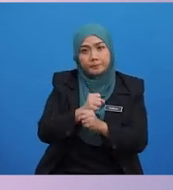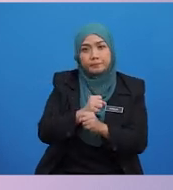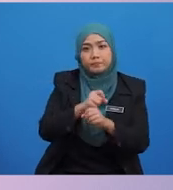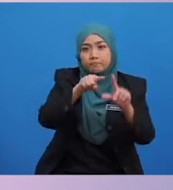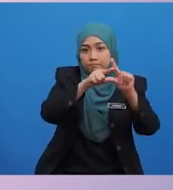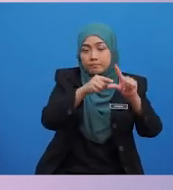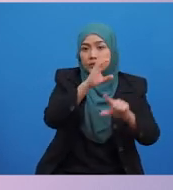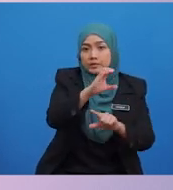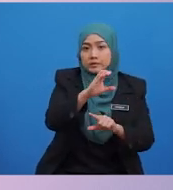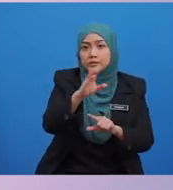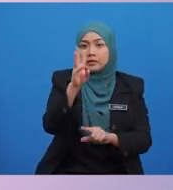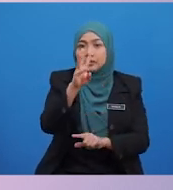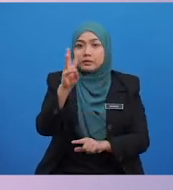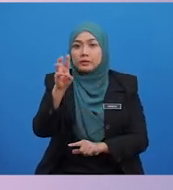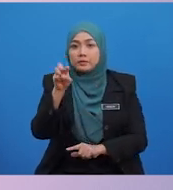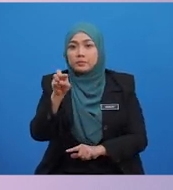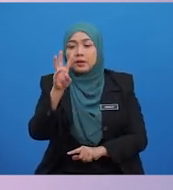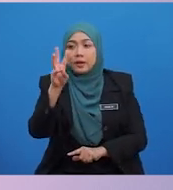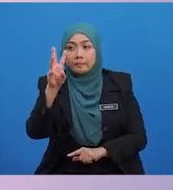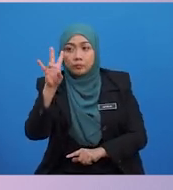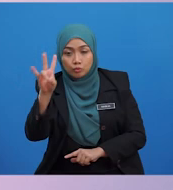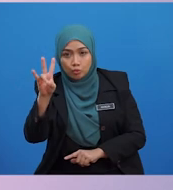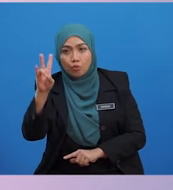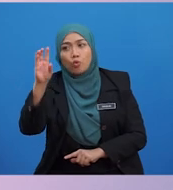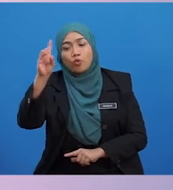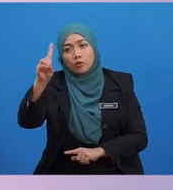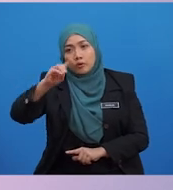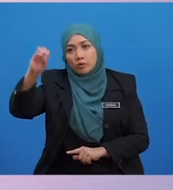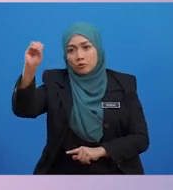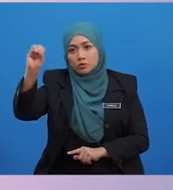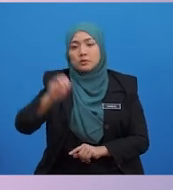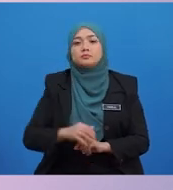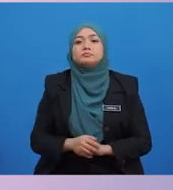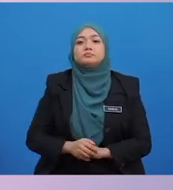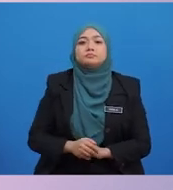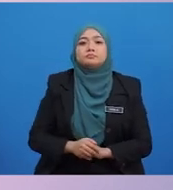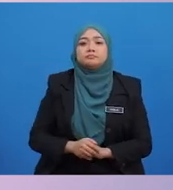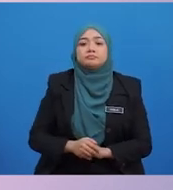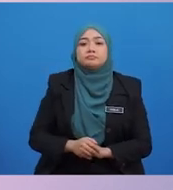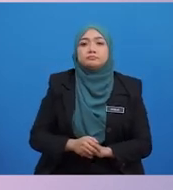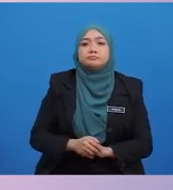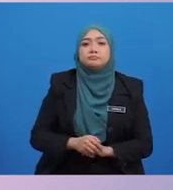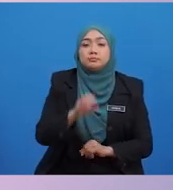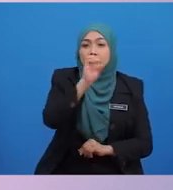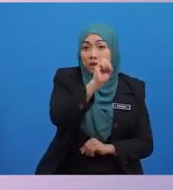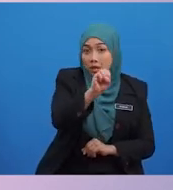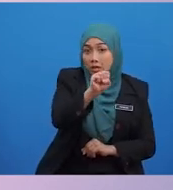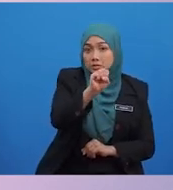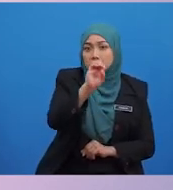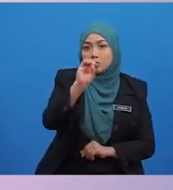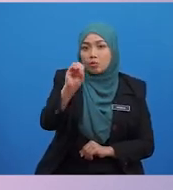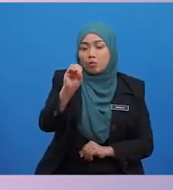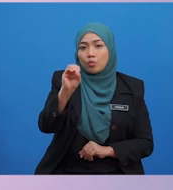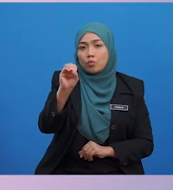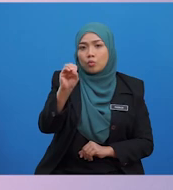= 6610 and 67.com oleh sebab sinus positif di dalam sukwan